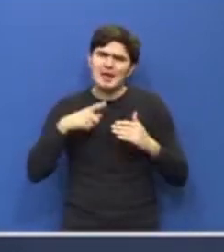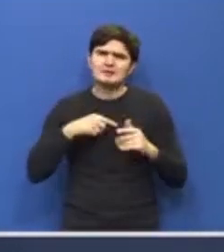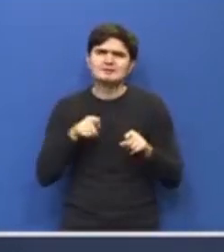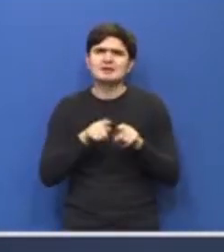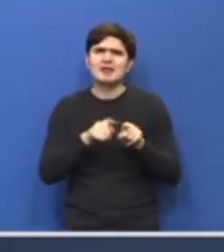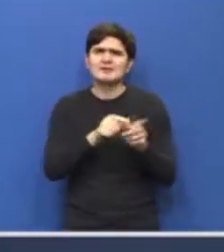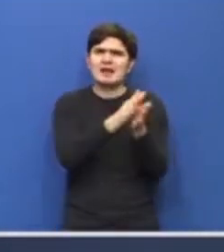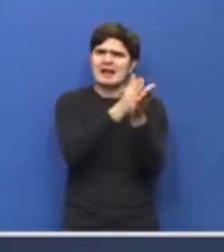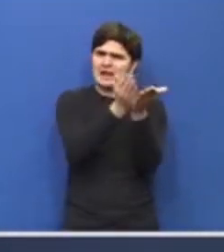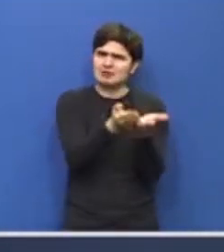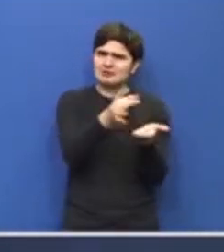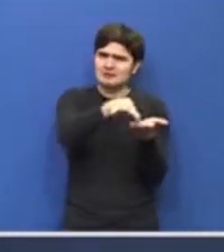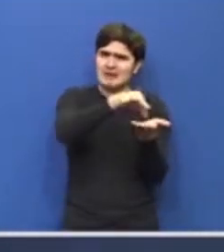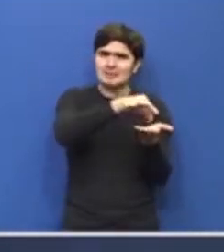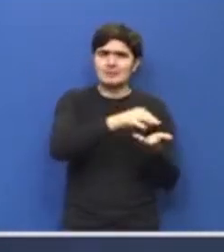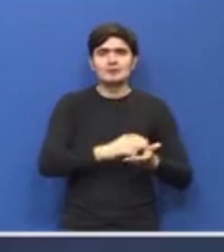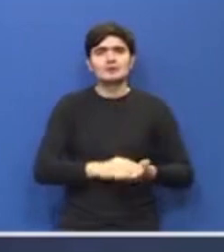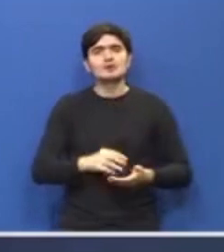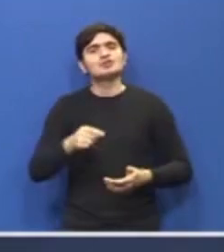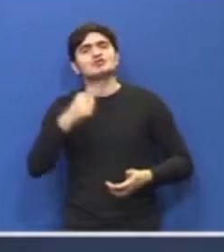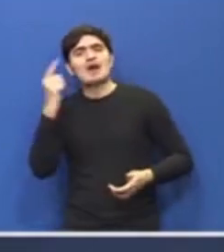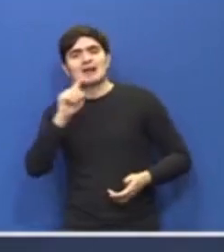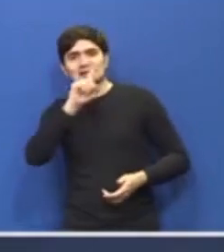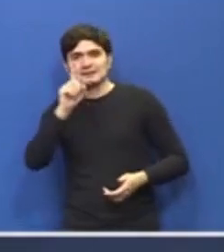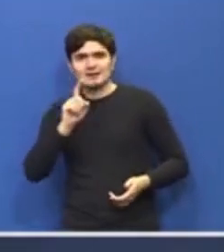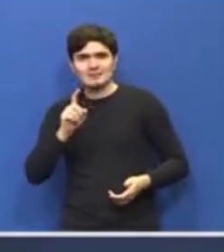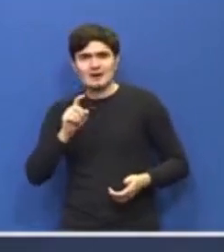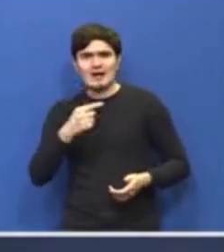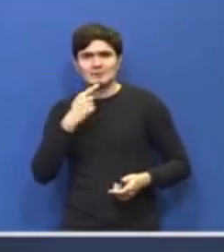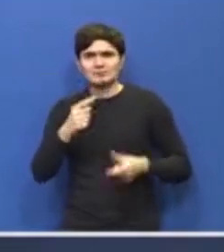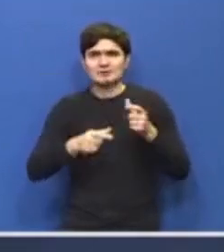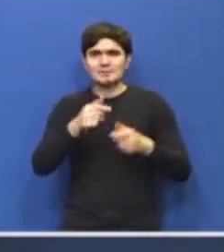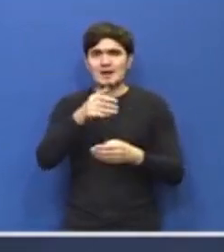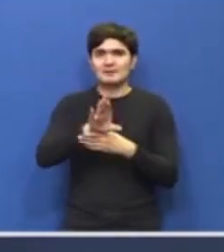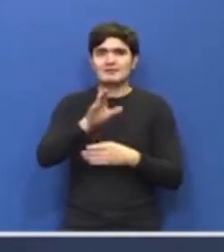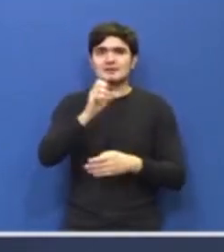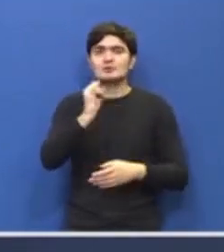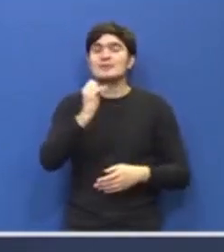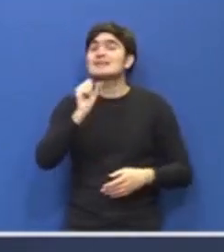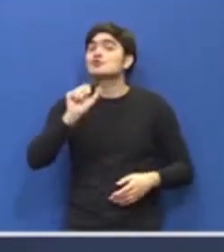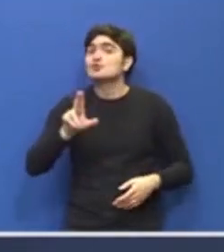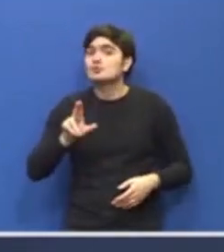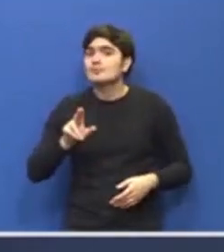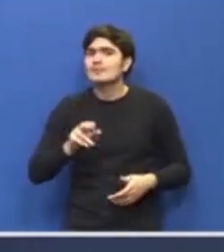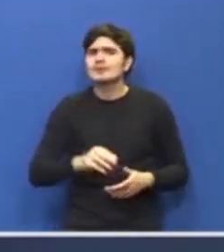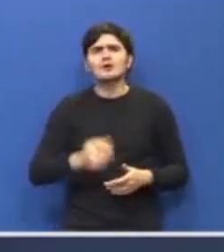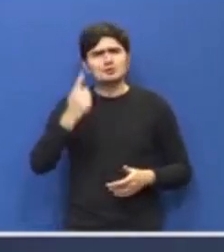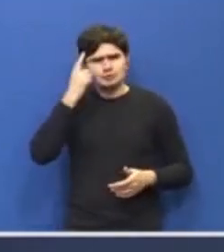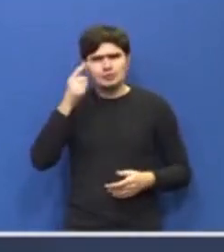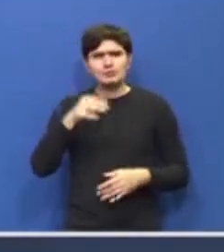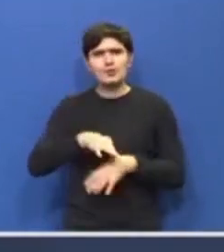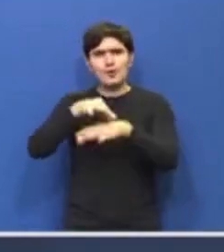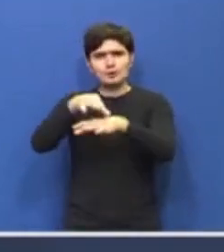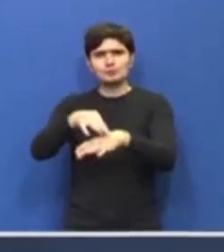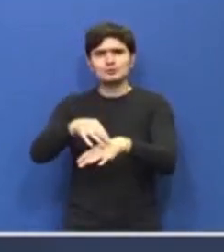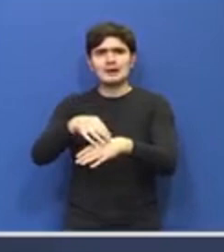ale lor. Cealaltă întrebare, despre avizul ISU. Chiar știu